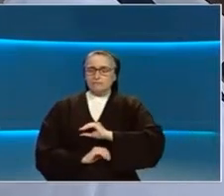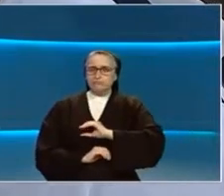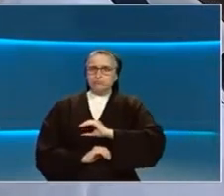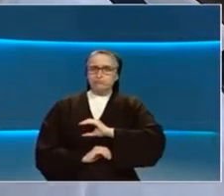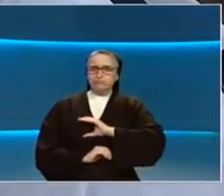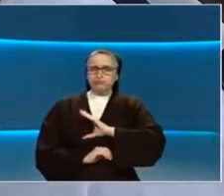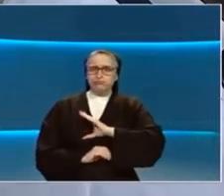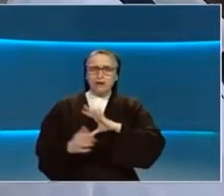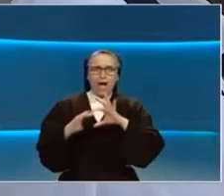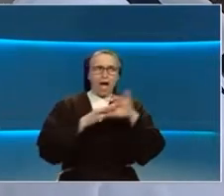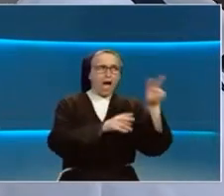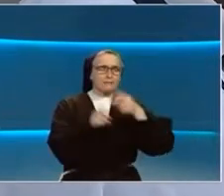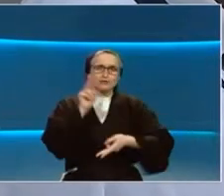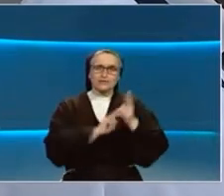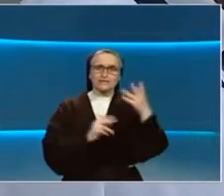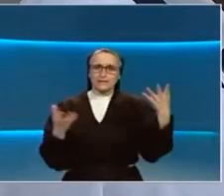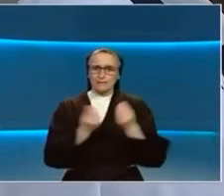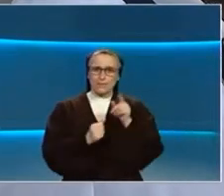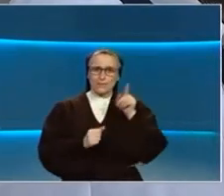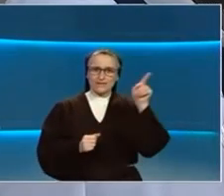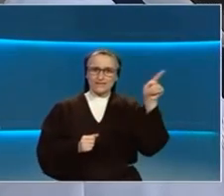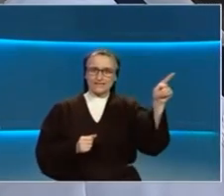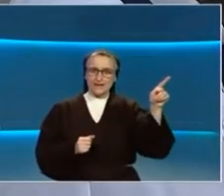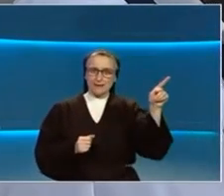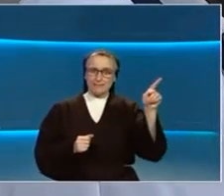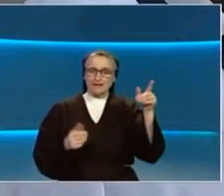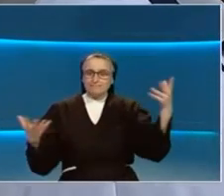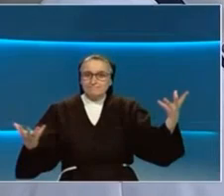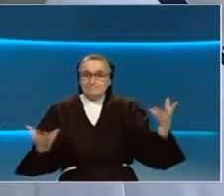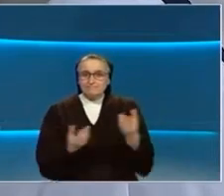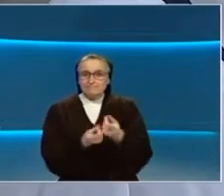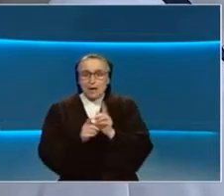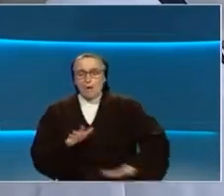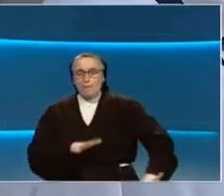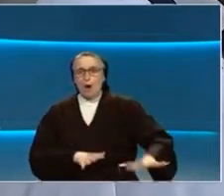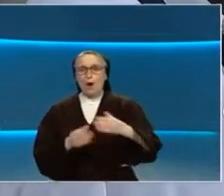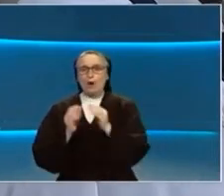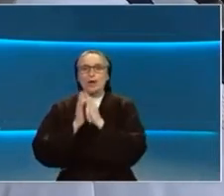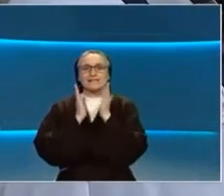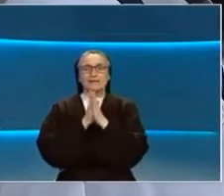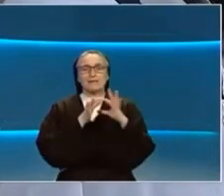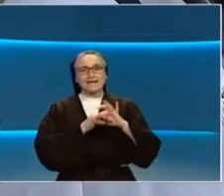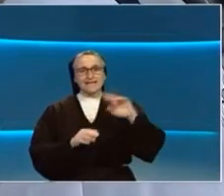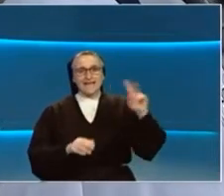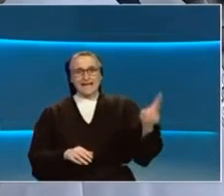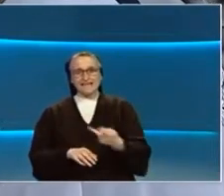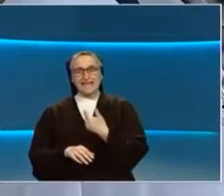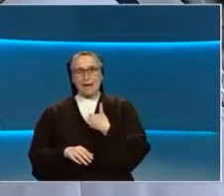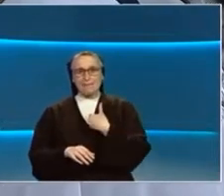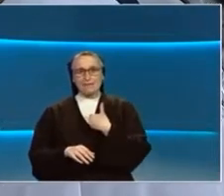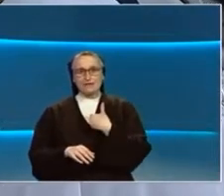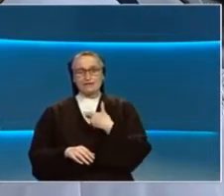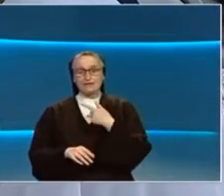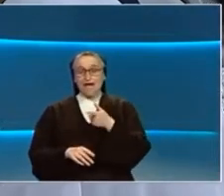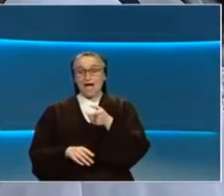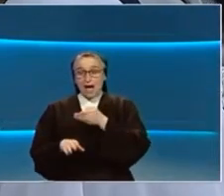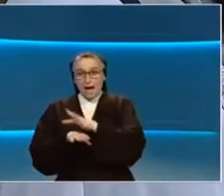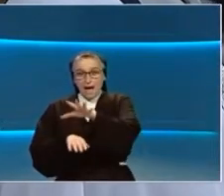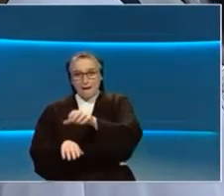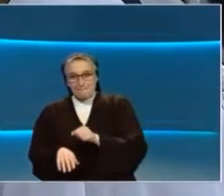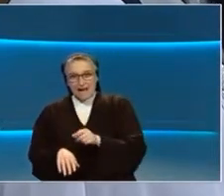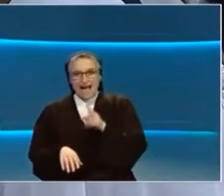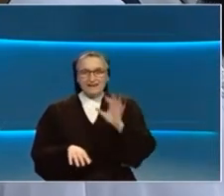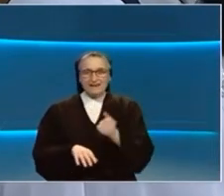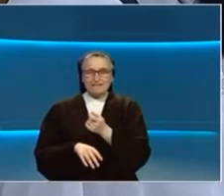nella sua amicizia e nella comunione con tutta la Chiesa. Siano costante